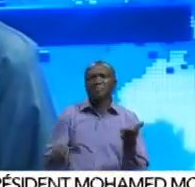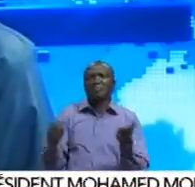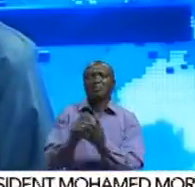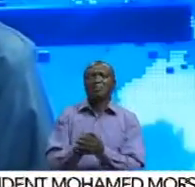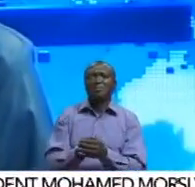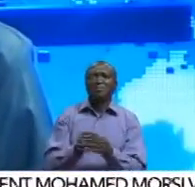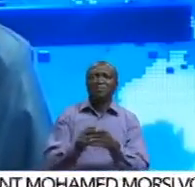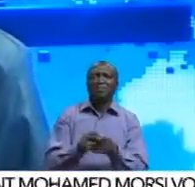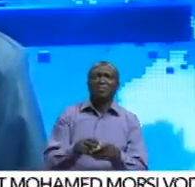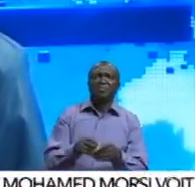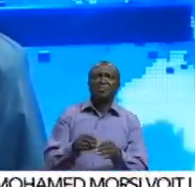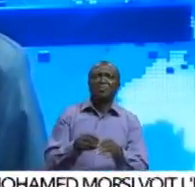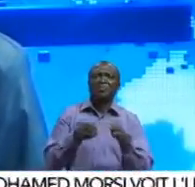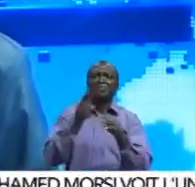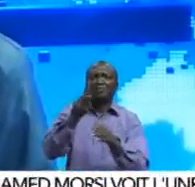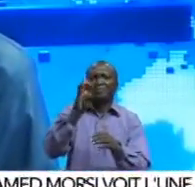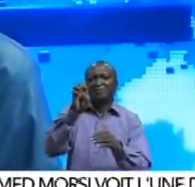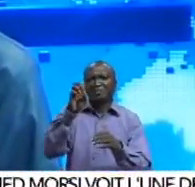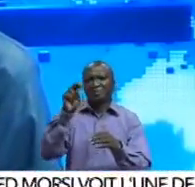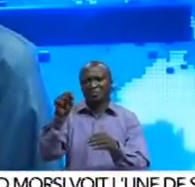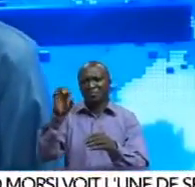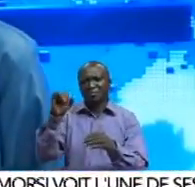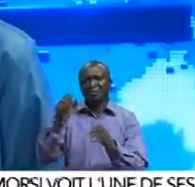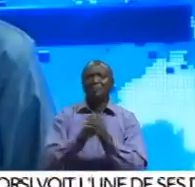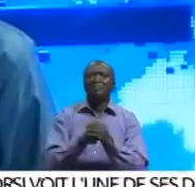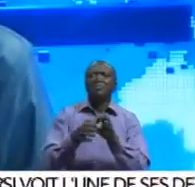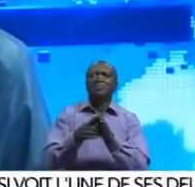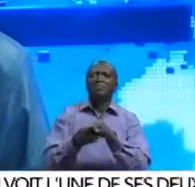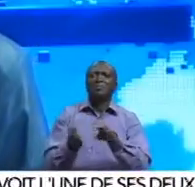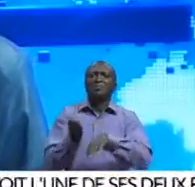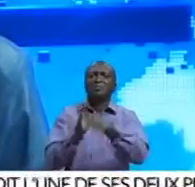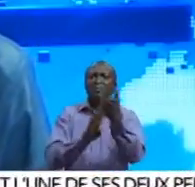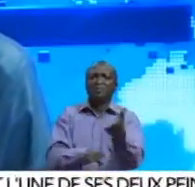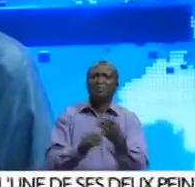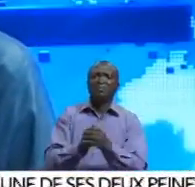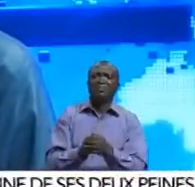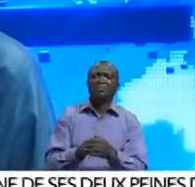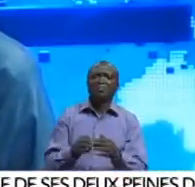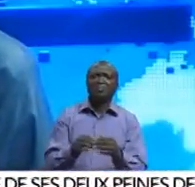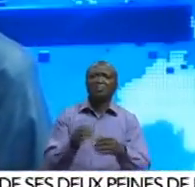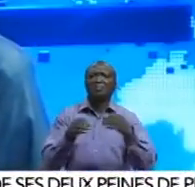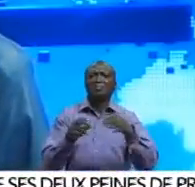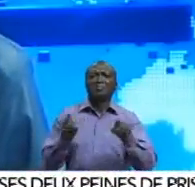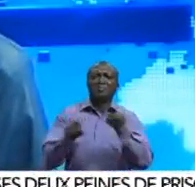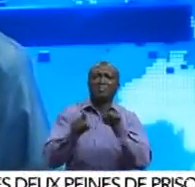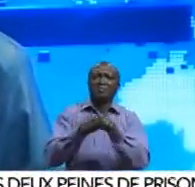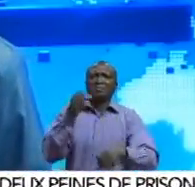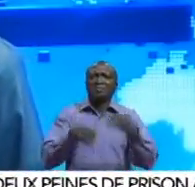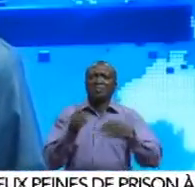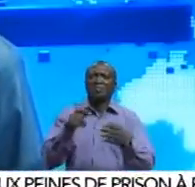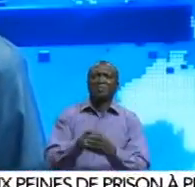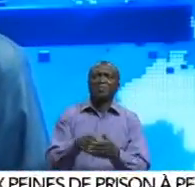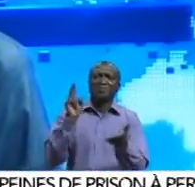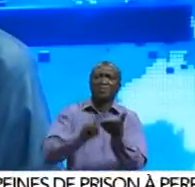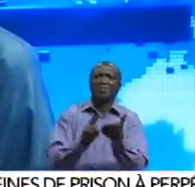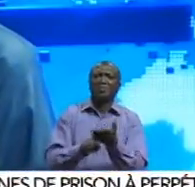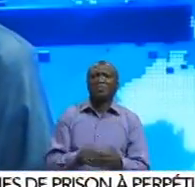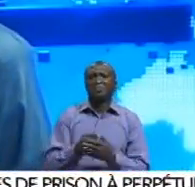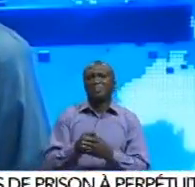la peine de mort a existé dans la législat même si on a noté que deux exécutions des personnes ont été